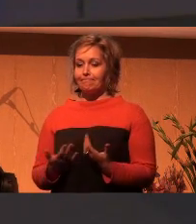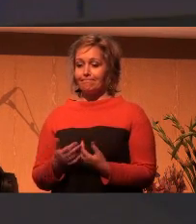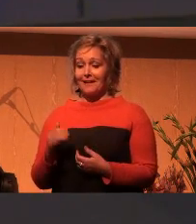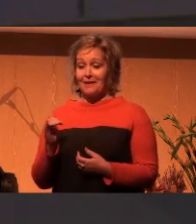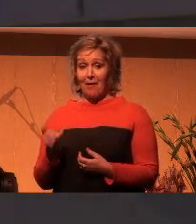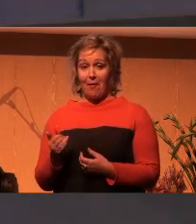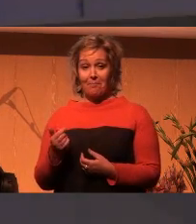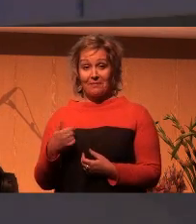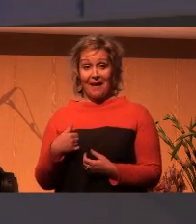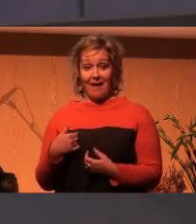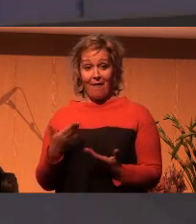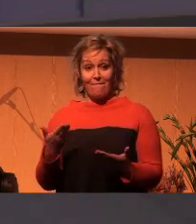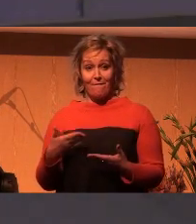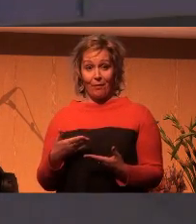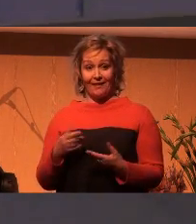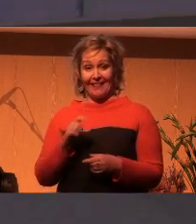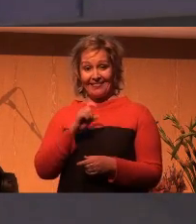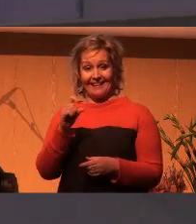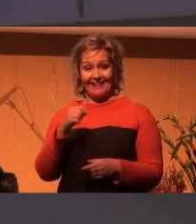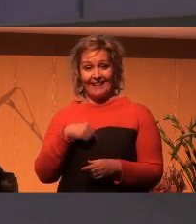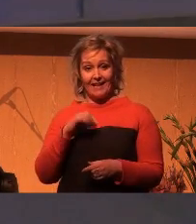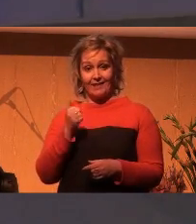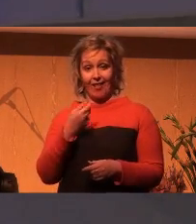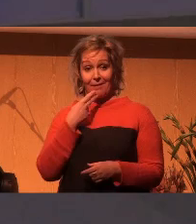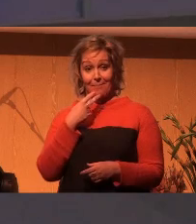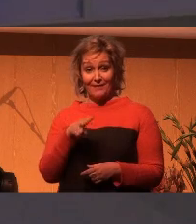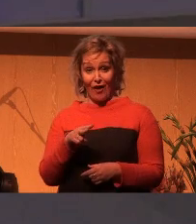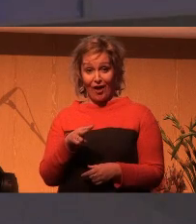Ja, jeg har fått en titel som jeg skal besvare